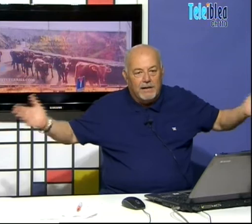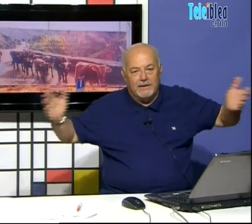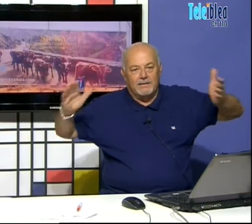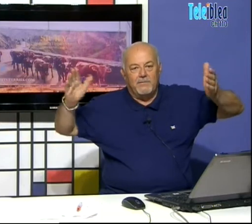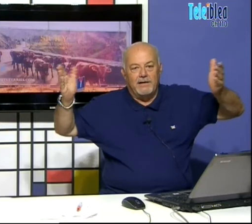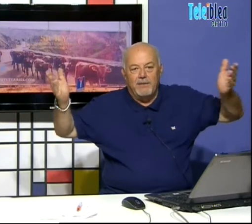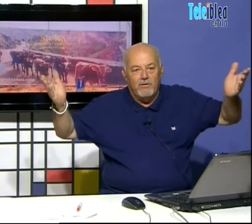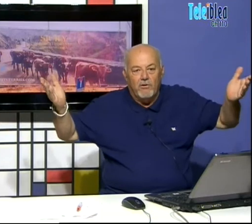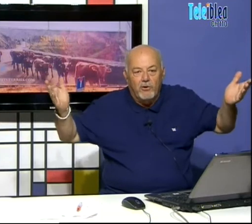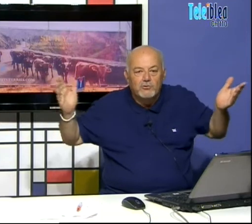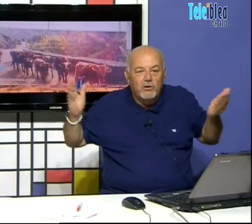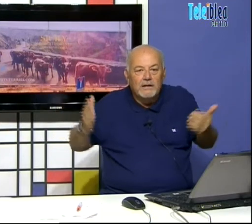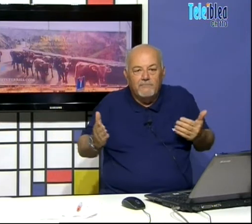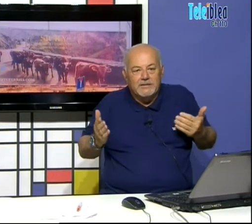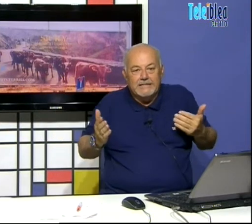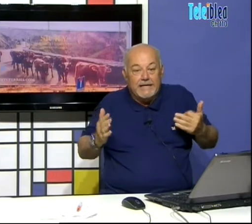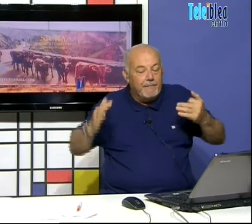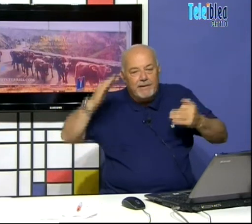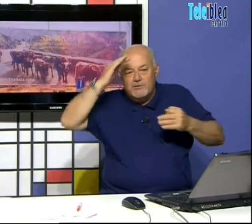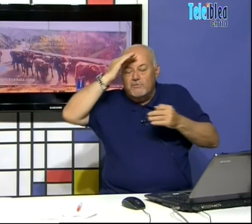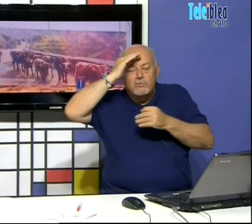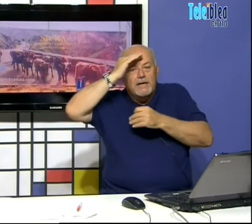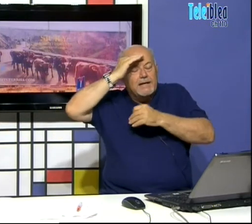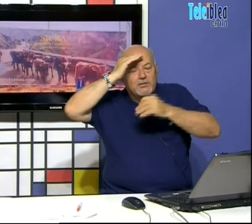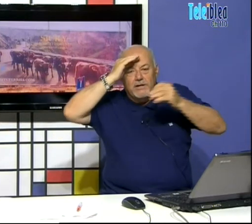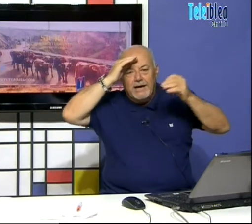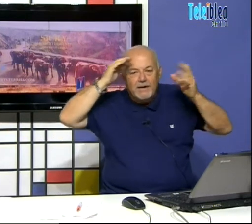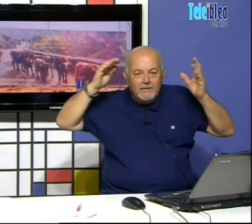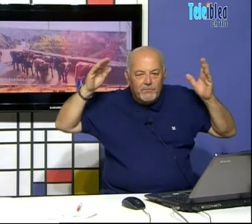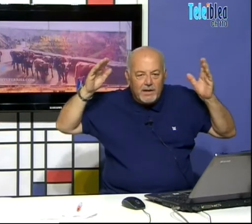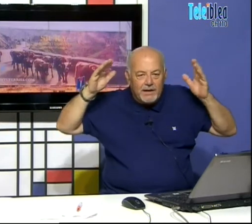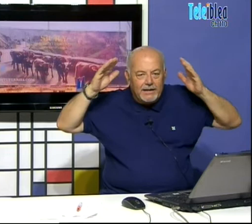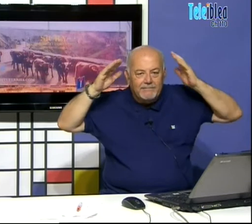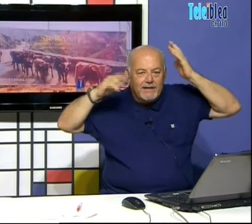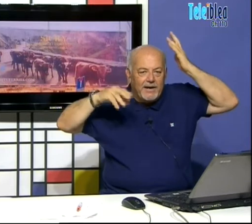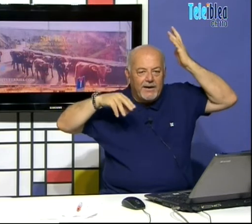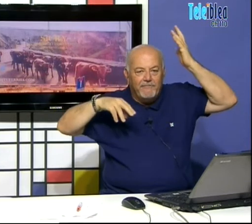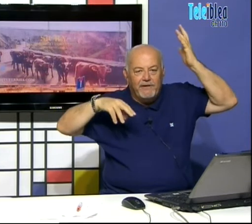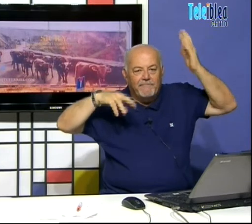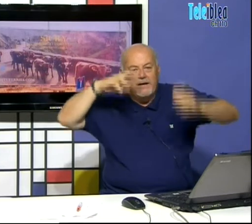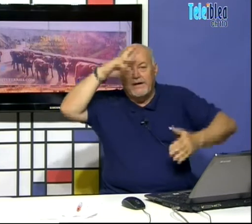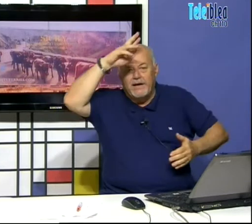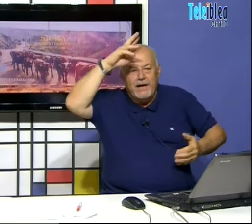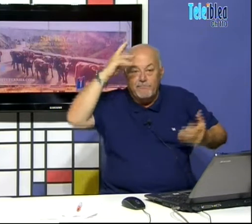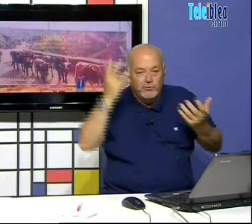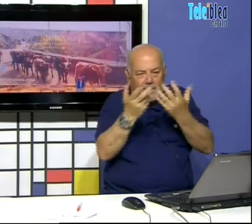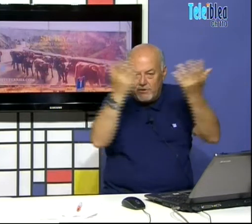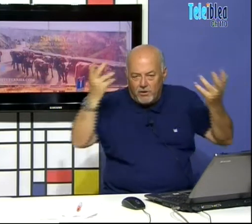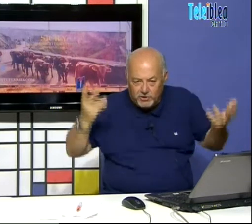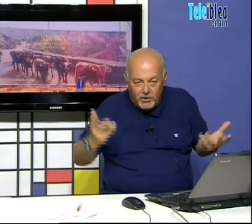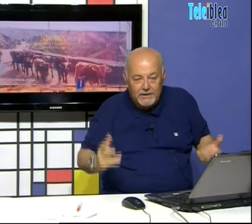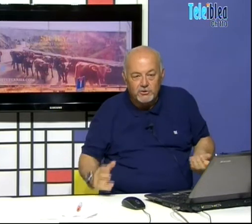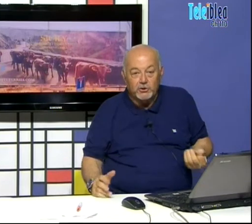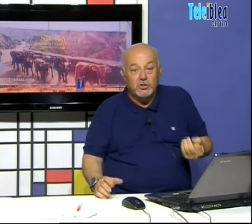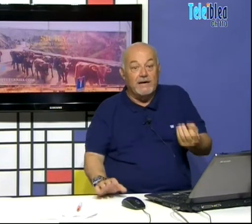io guardo l'altopiano Ibleo, lo conosco, forse sarà un pezzo della zona interna fra Ferla e Buscemi, non